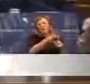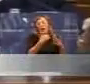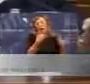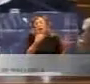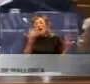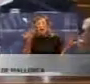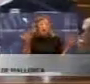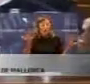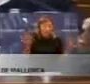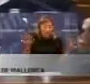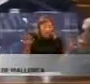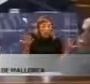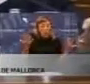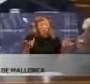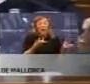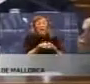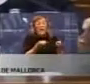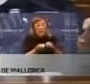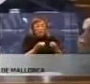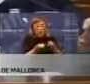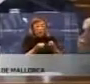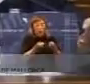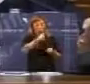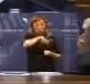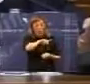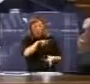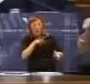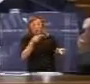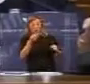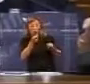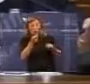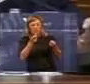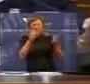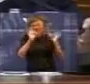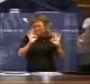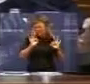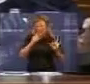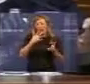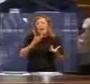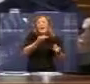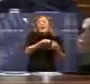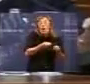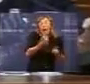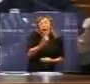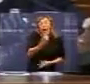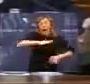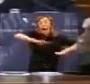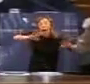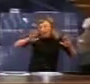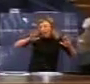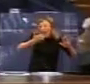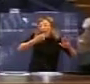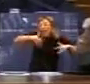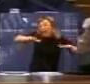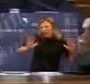cas se'ls ha dit que negocien en nostres res, ni, vull dir, si se negocia un dia qualque cosa, si se